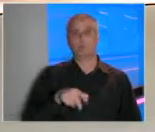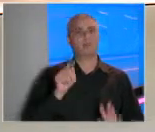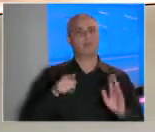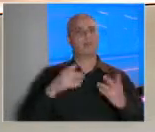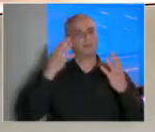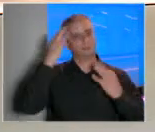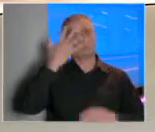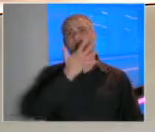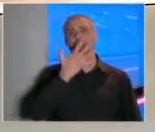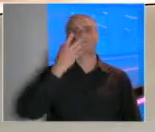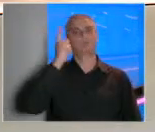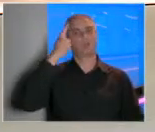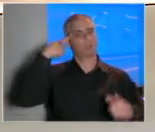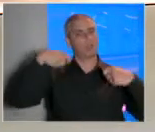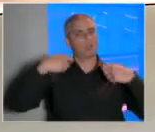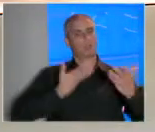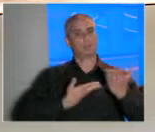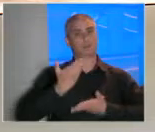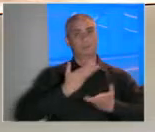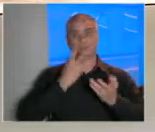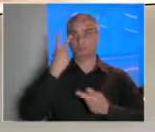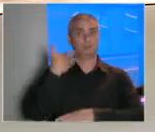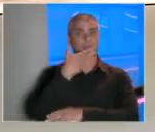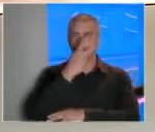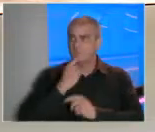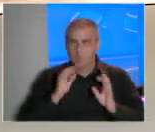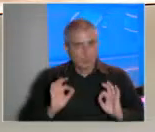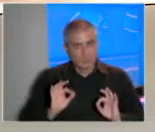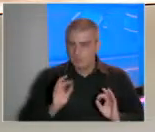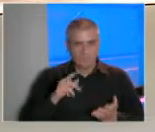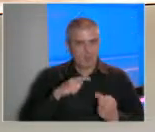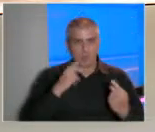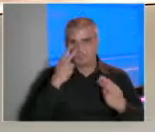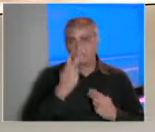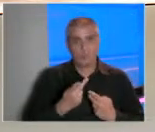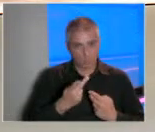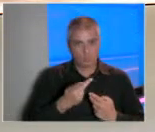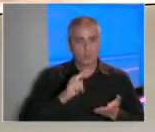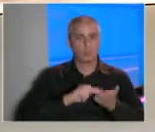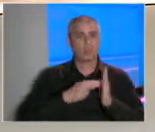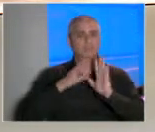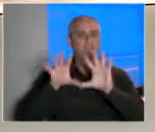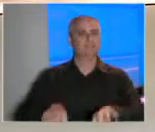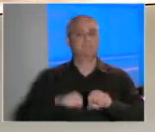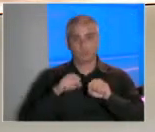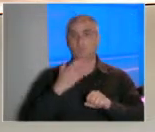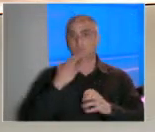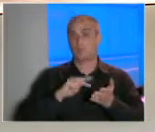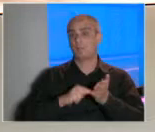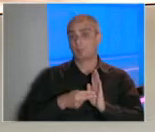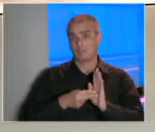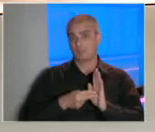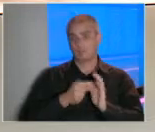ציון 55 שנות דיפלומטיה בין המדינות, אבל האמת שמה שהיה במרכז הביקור שלו היא תוכנית הסיפוח שישראל